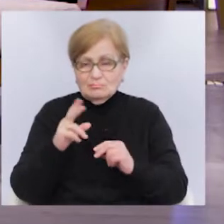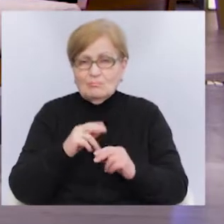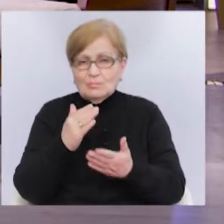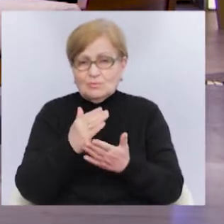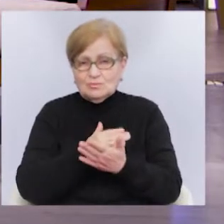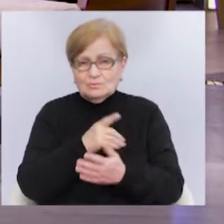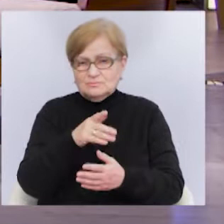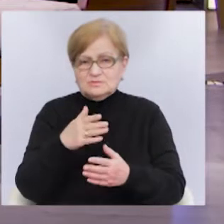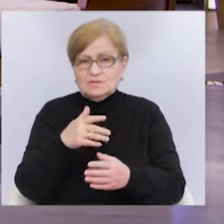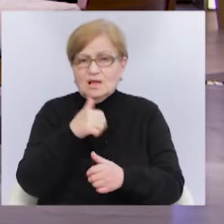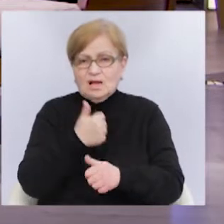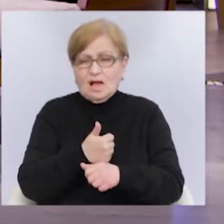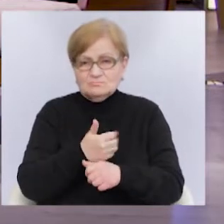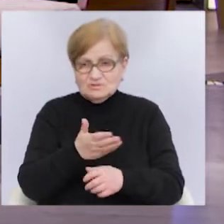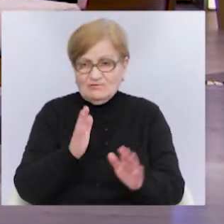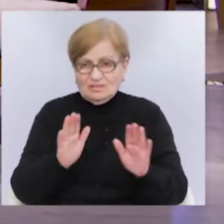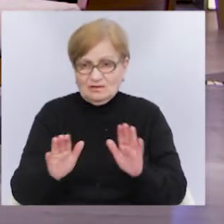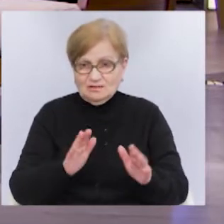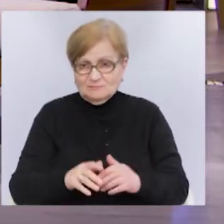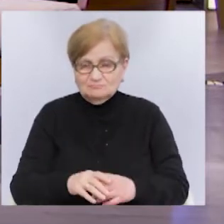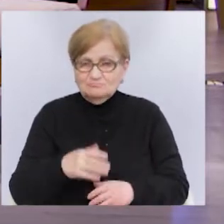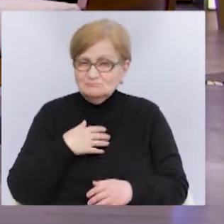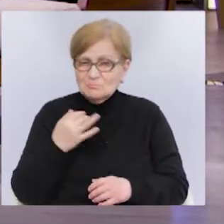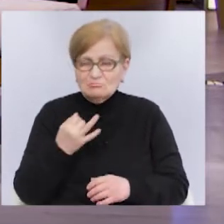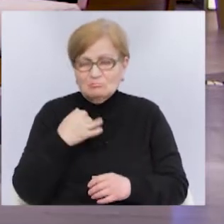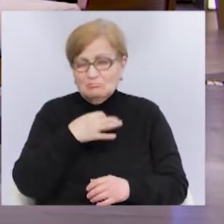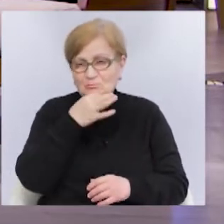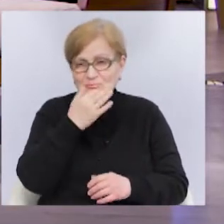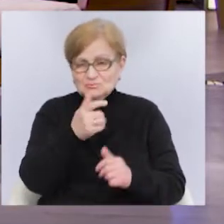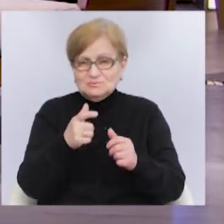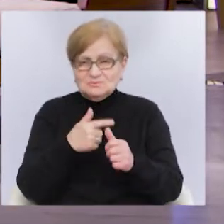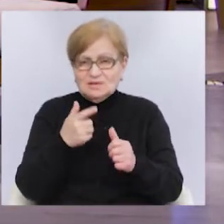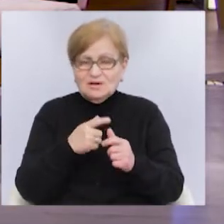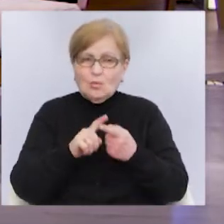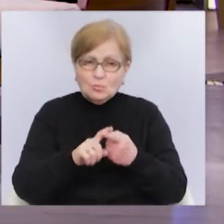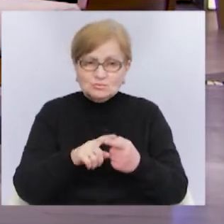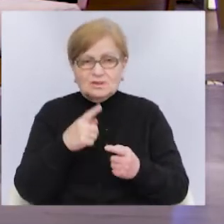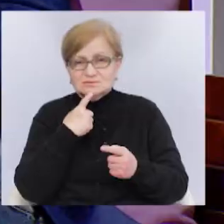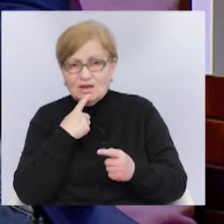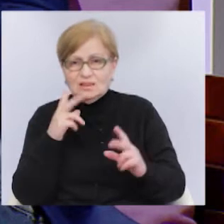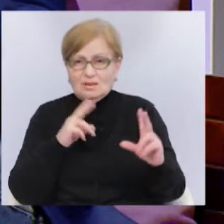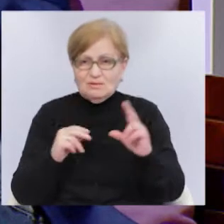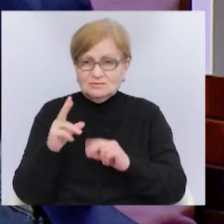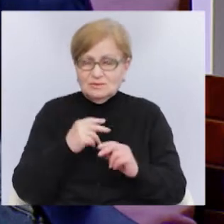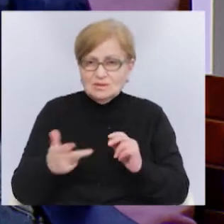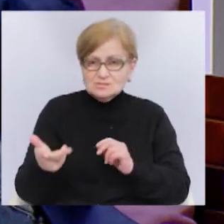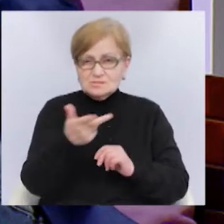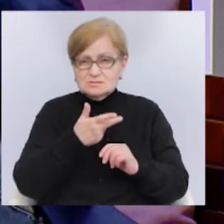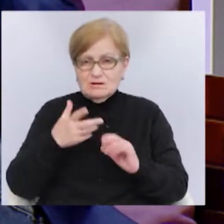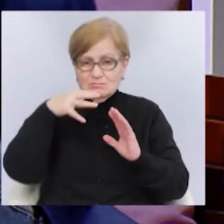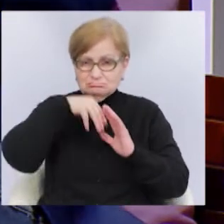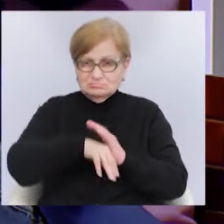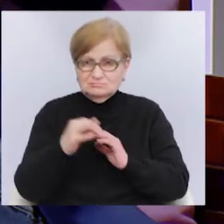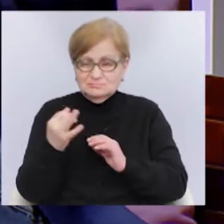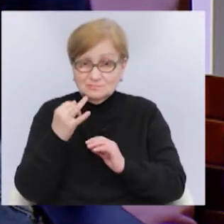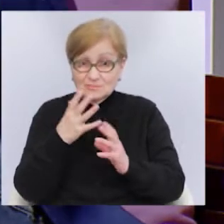პროგრამის ხელმძღვანელი. ძალიან მომწონს ესე იგი ამ პროგრამის დასახელება, იმიტომ კომუნიკაცია, ენა, მეტყველება. სამივე მხრივ გამოწვევები